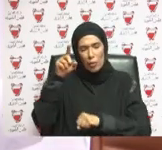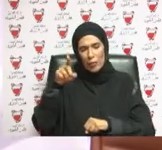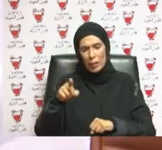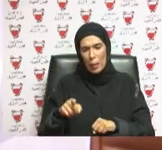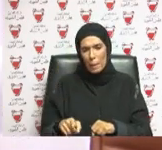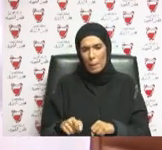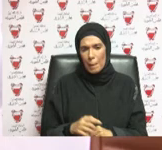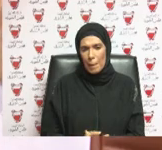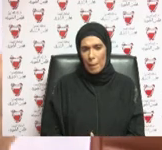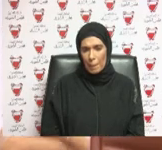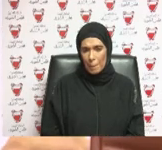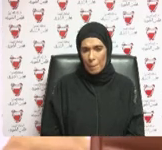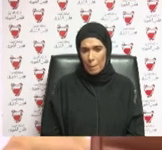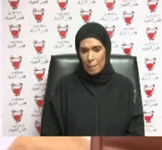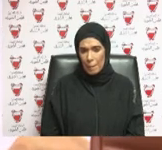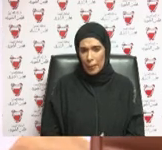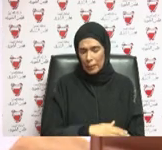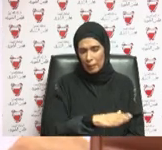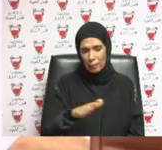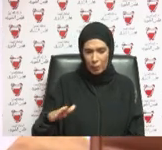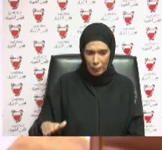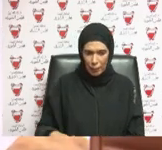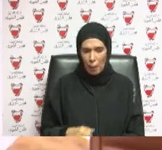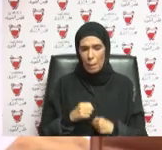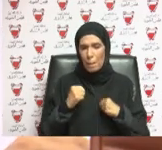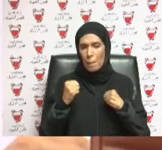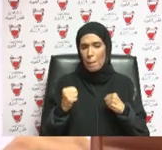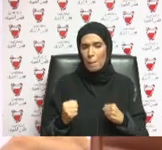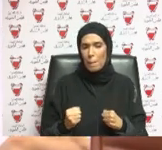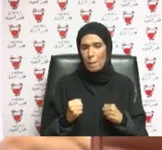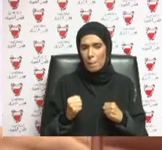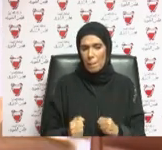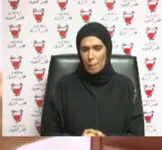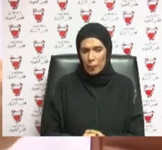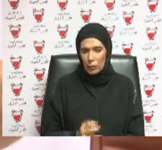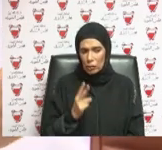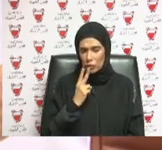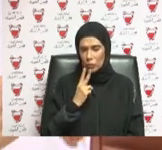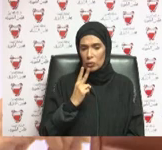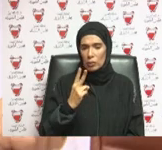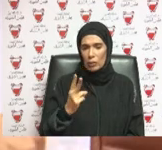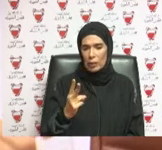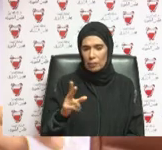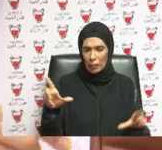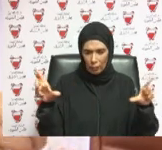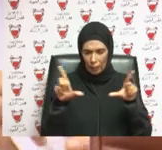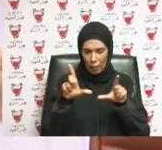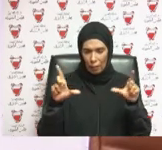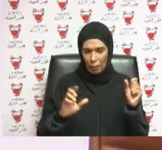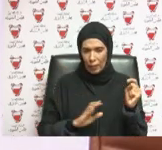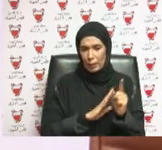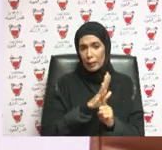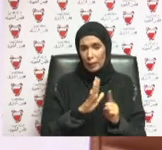الموقف اللي احنا فيه. ولكن كلنا تفاعلنا مع هالحدث من يعني مشاهدتنا للتلفزيون، وتأثرنا فعلا في هذه